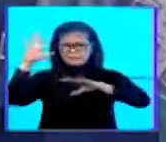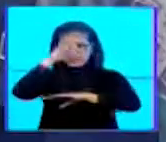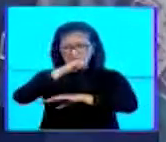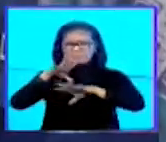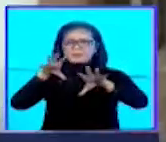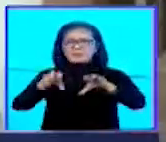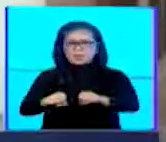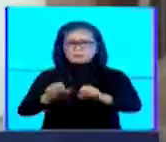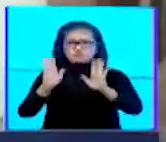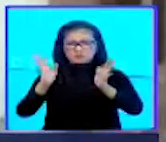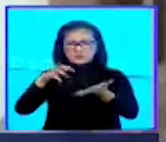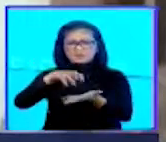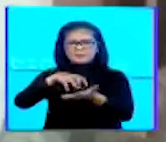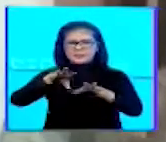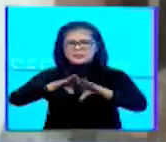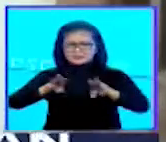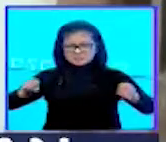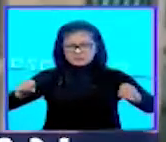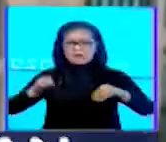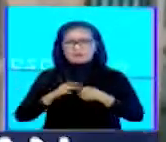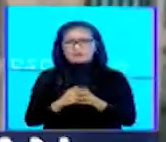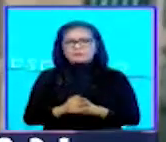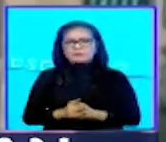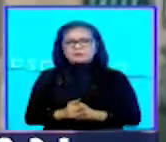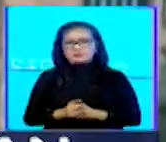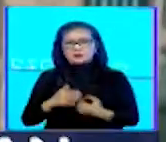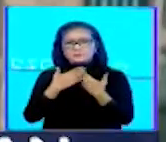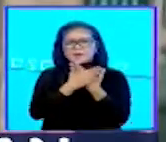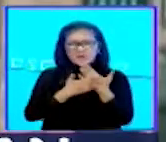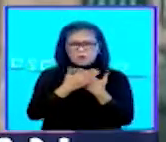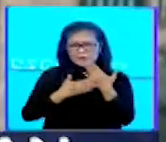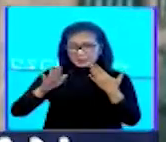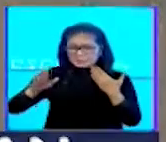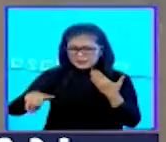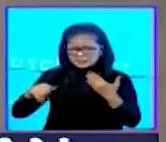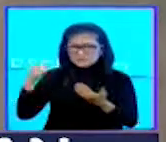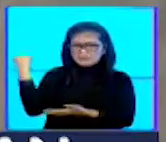kerjanya. Sang bayi kini masih dalam perawatan dan akibat perbuatannya pelaku